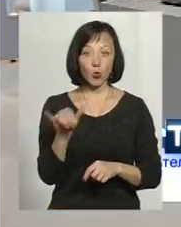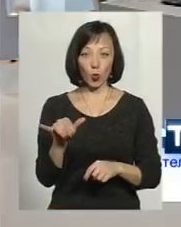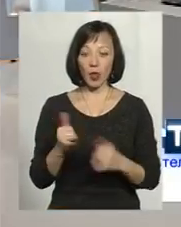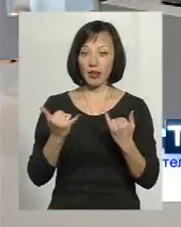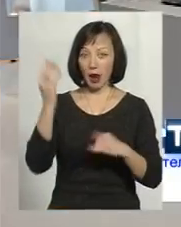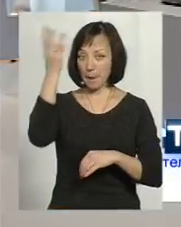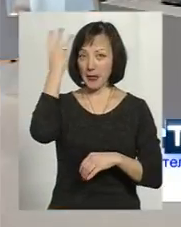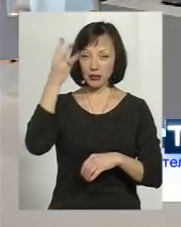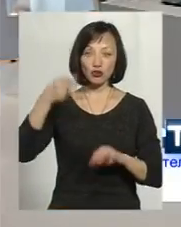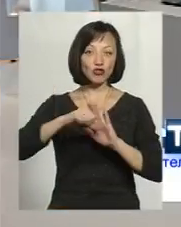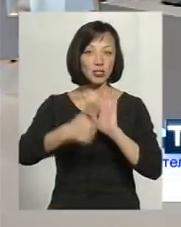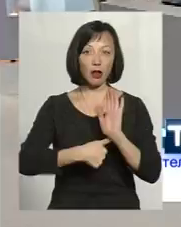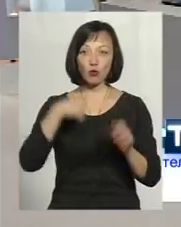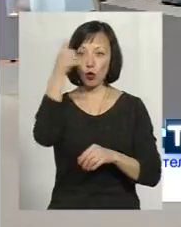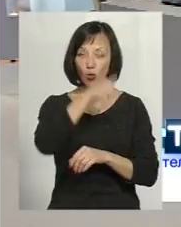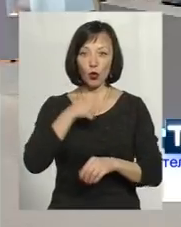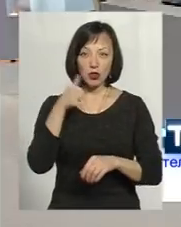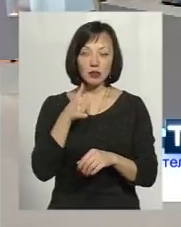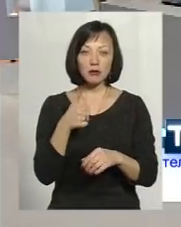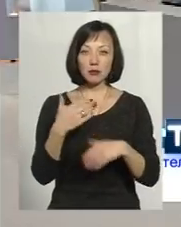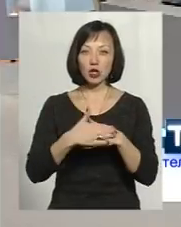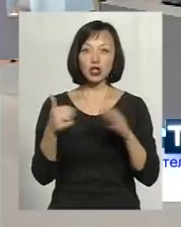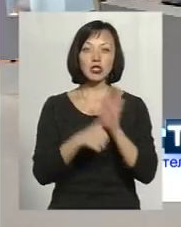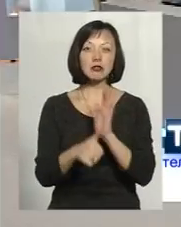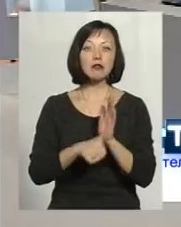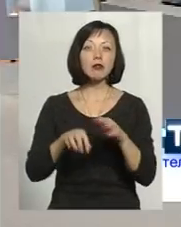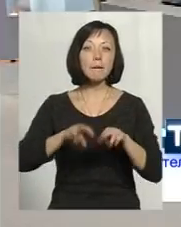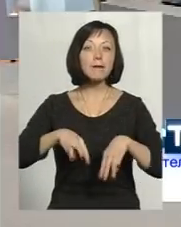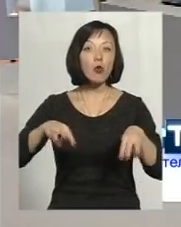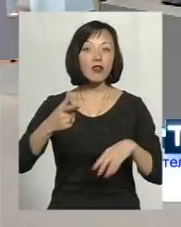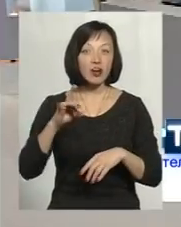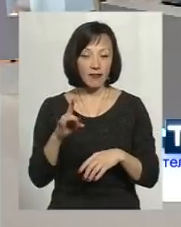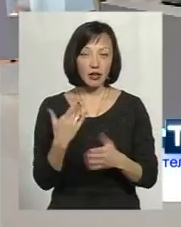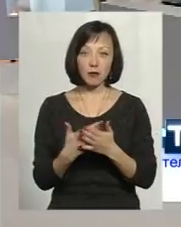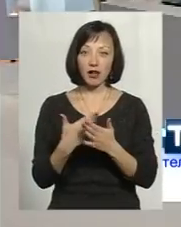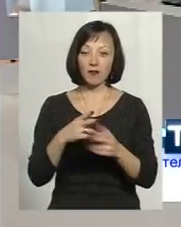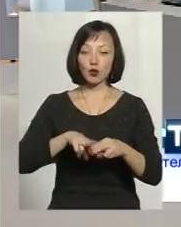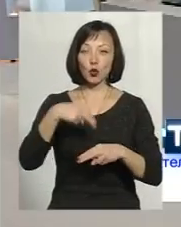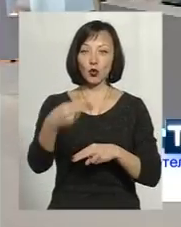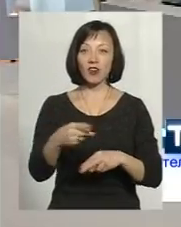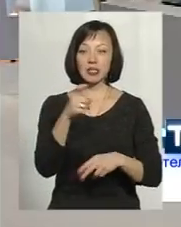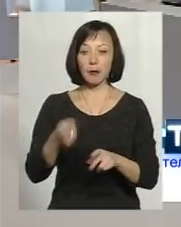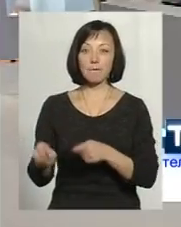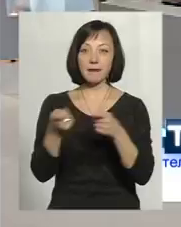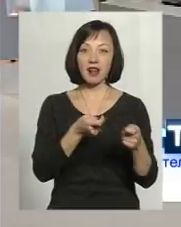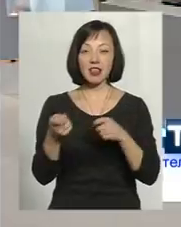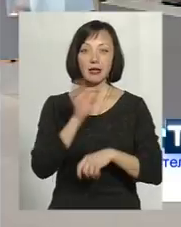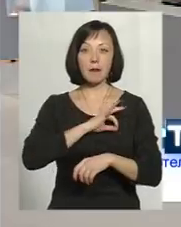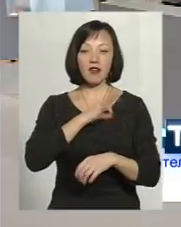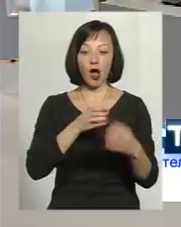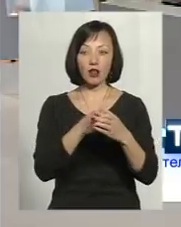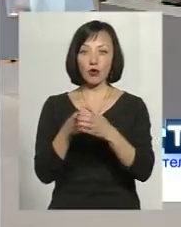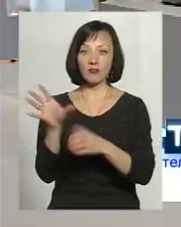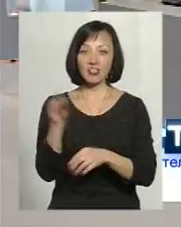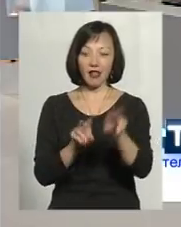міста Хмельницького у 2016 році вартувало майже 60 мільйонів гривень. Як, наприклад, відшкодування за перевезення пільгових категорій в усіх